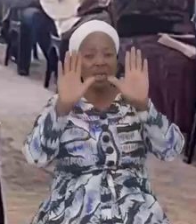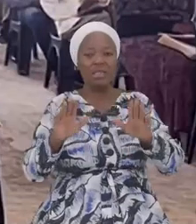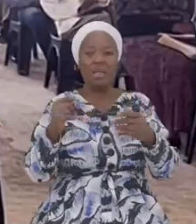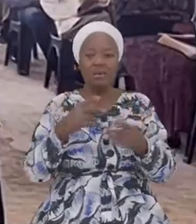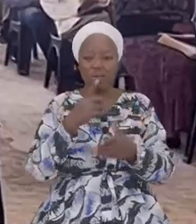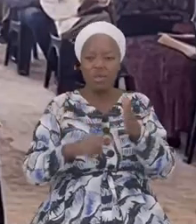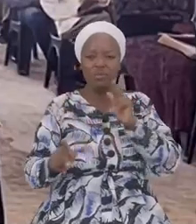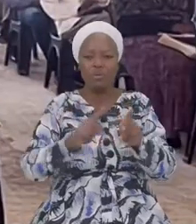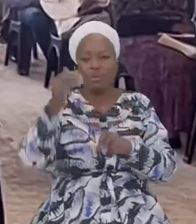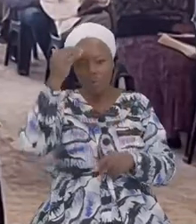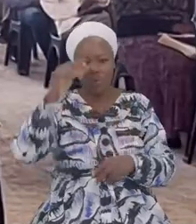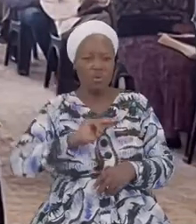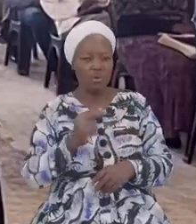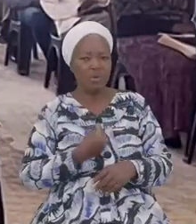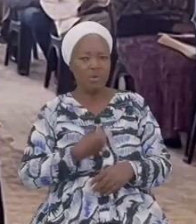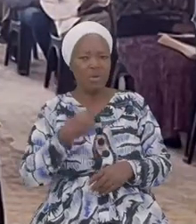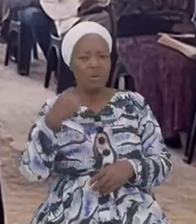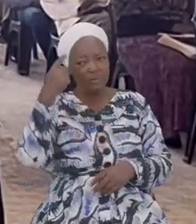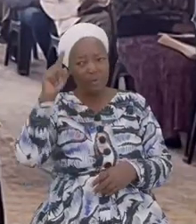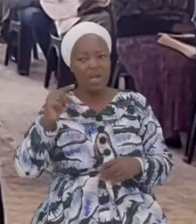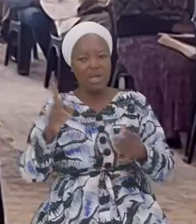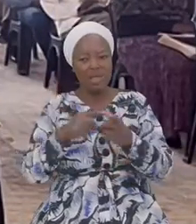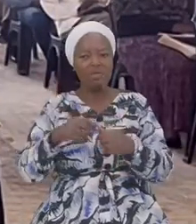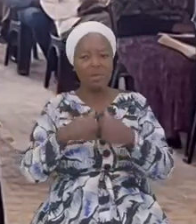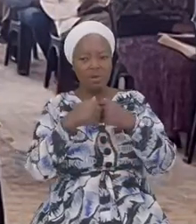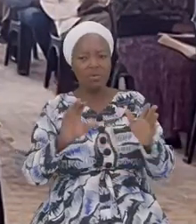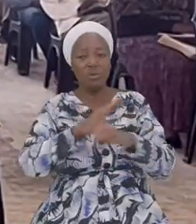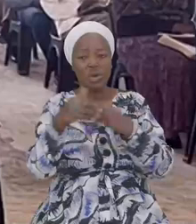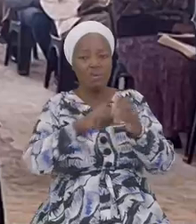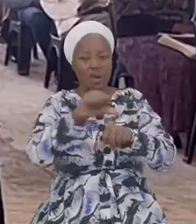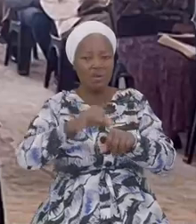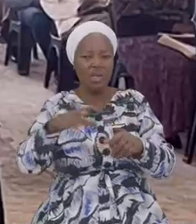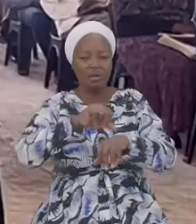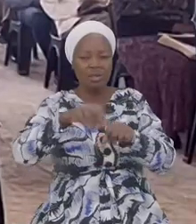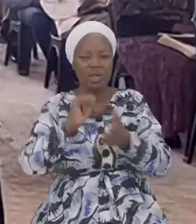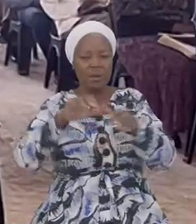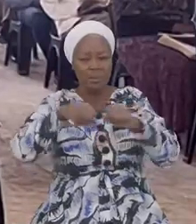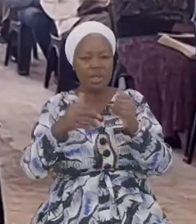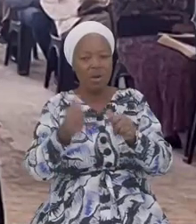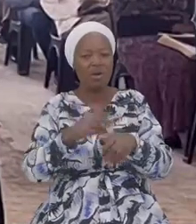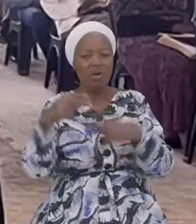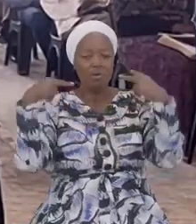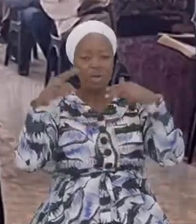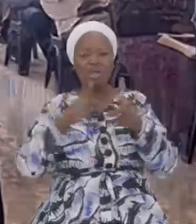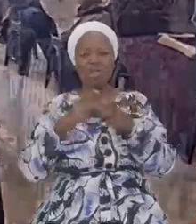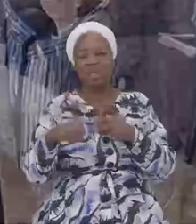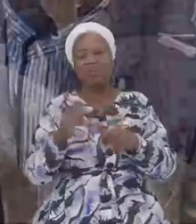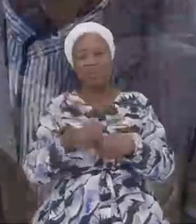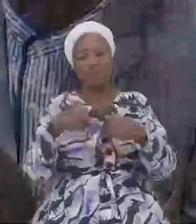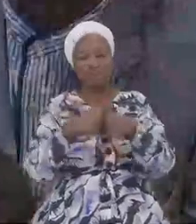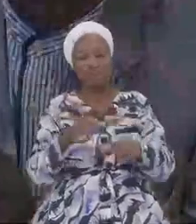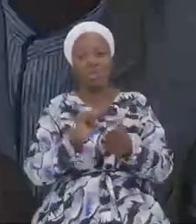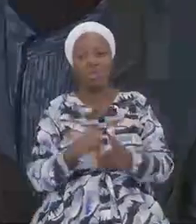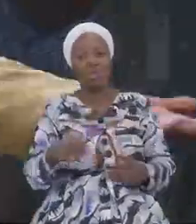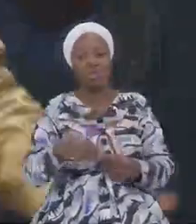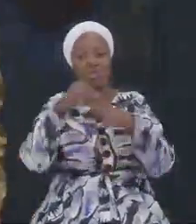connaissent comme marque distinctive. Nous perdons notre onction, l'onction qui brise toujours. Nous perdons notre distinction et